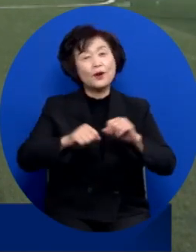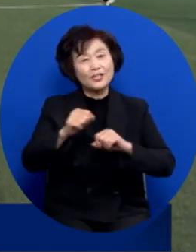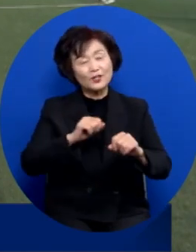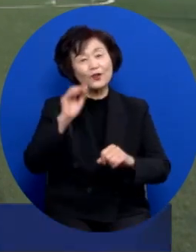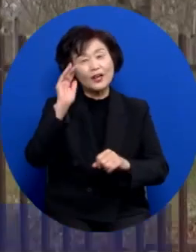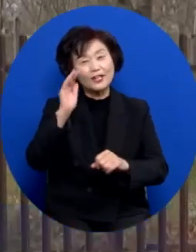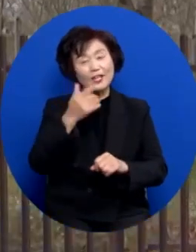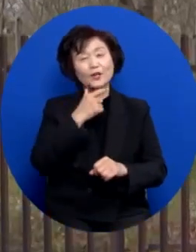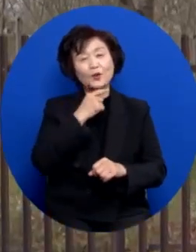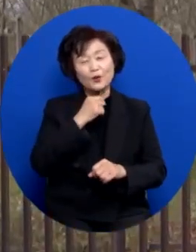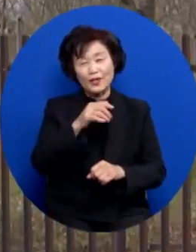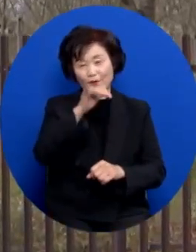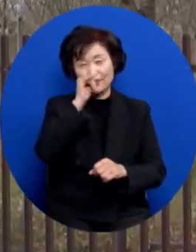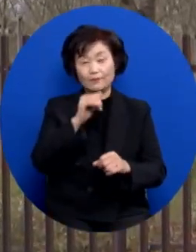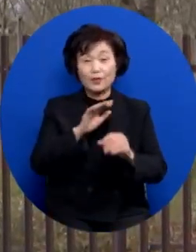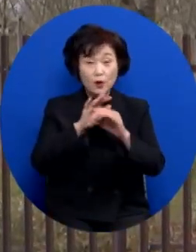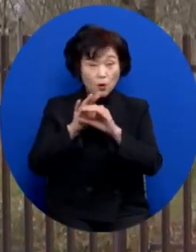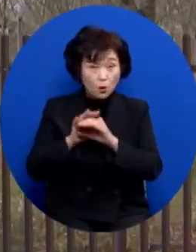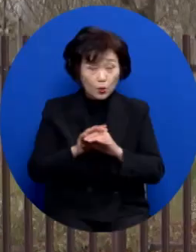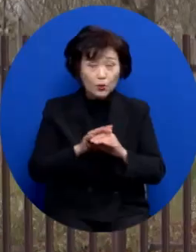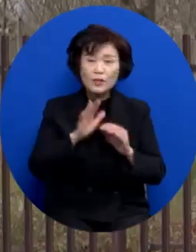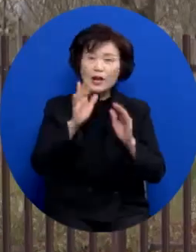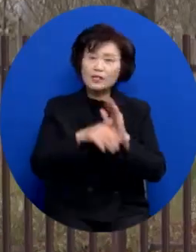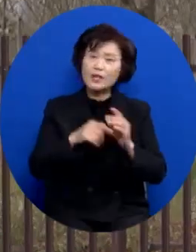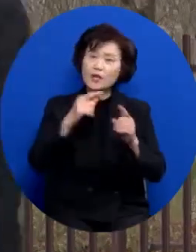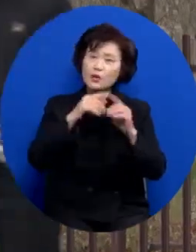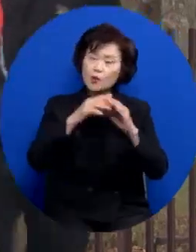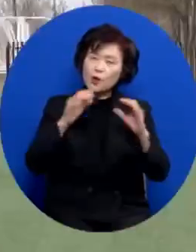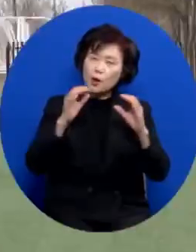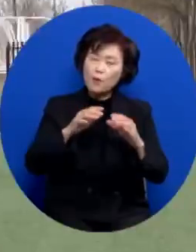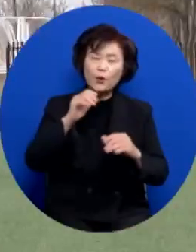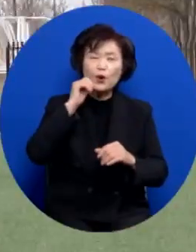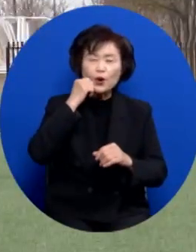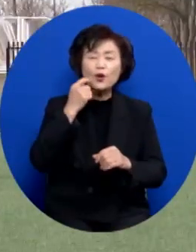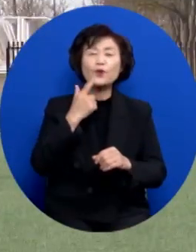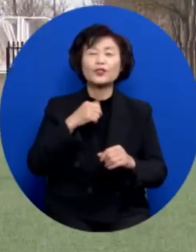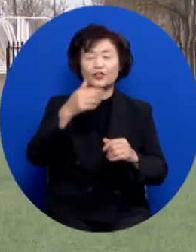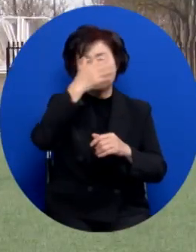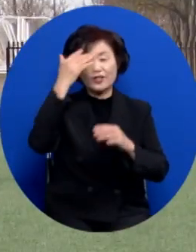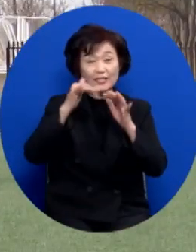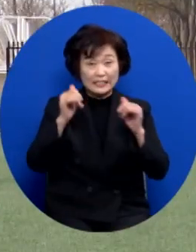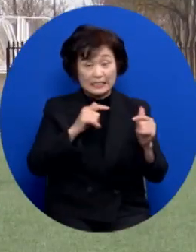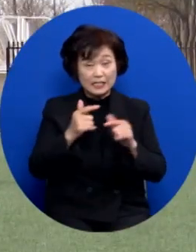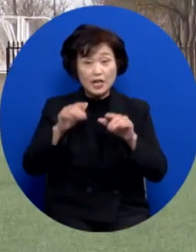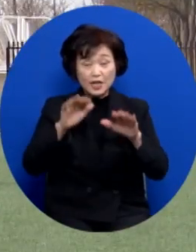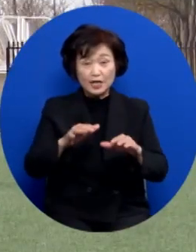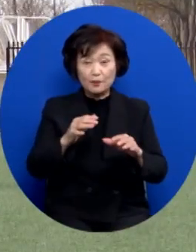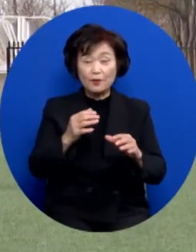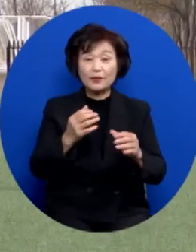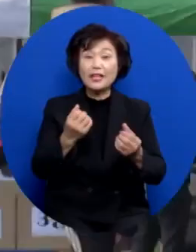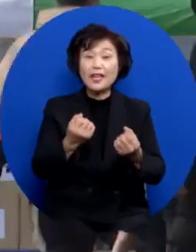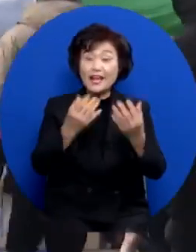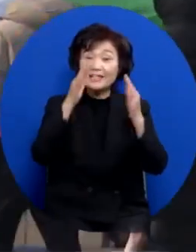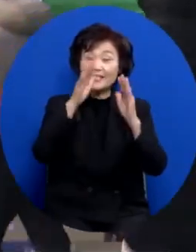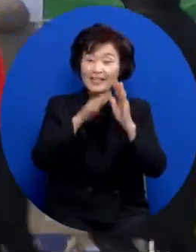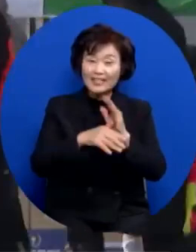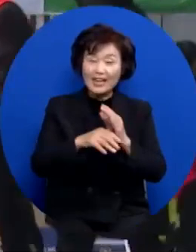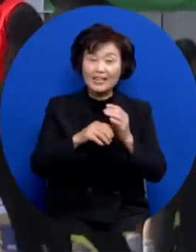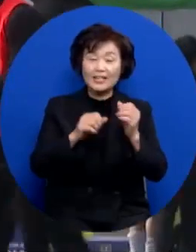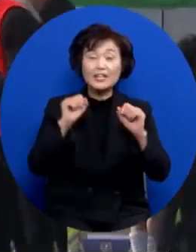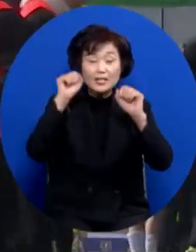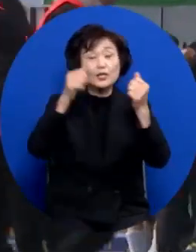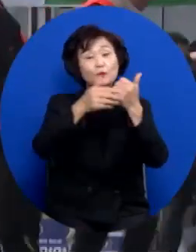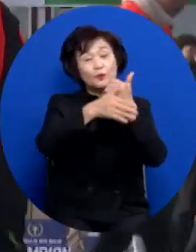마음입니다. 코로나로 인해 교회에 모이는 것이 어려웠던 청년들. 이번 청년 월드컵은 스포츠를 통해 교회를